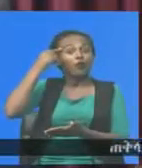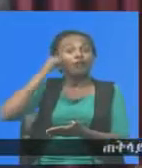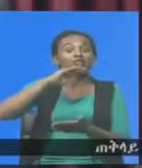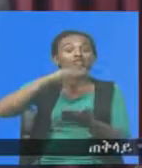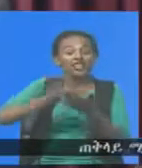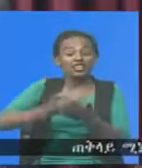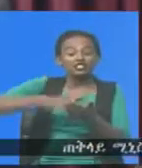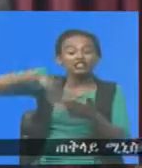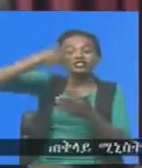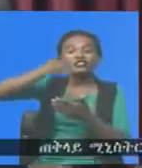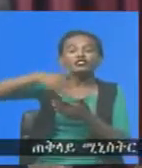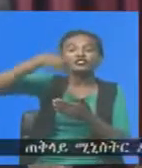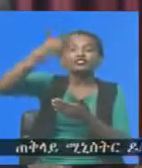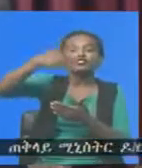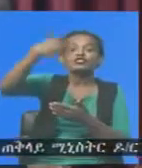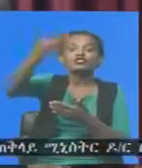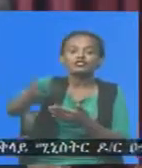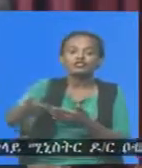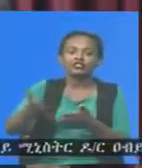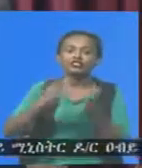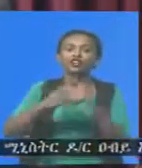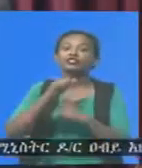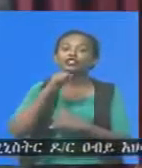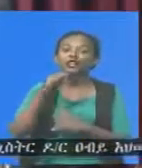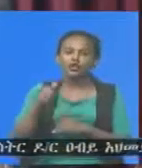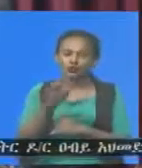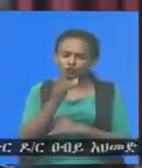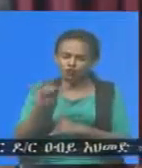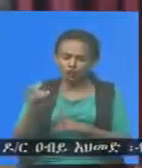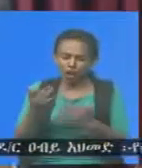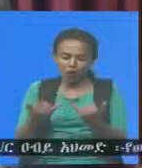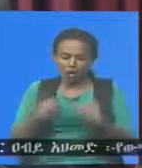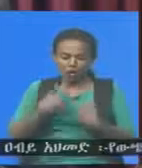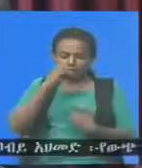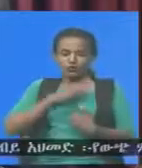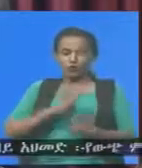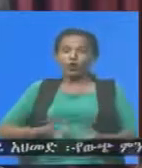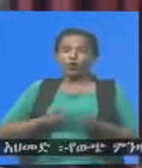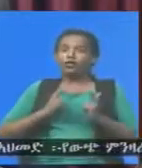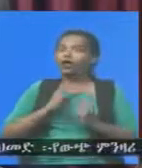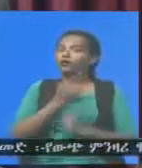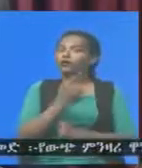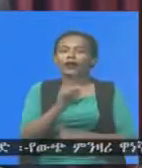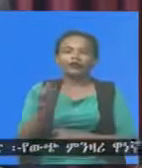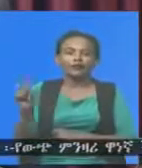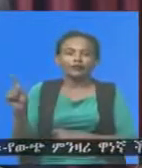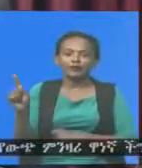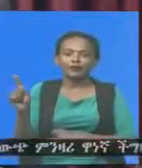የልጅ ልጅ እንዳይቸገር ነው ሀብት የሚከማቸው እንጂ አሁን ያለው ሰው እንዳይኖር አይደለም።